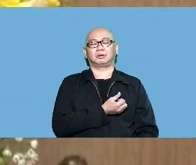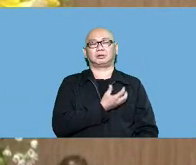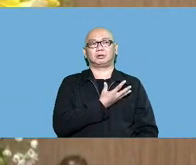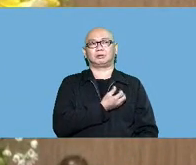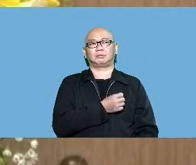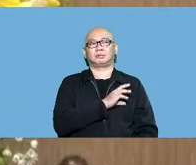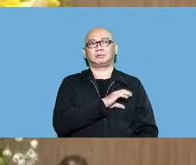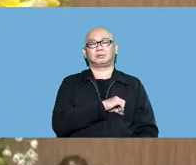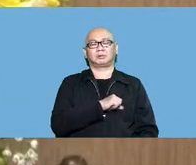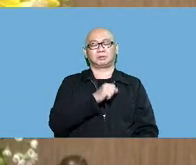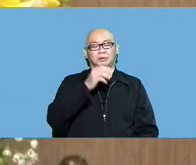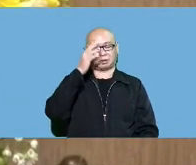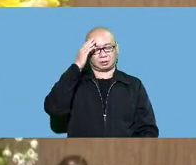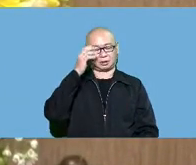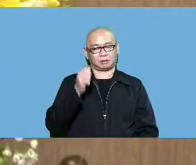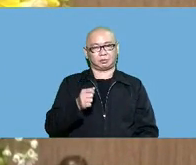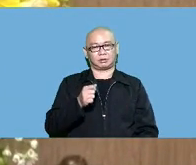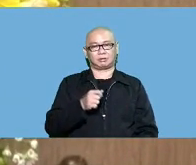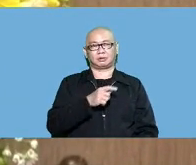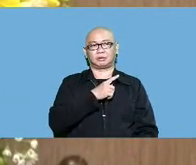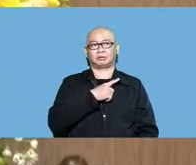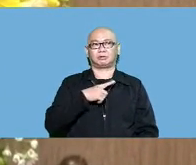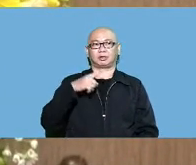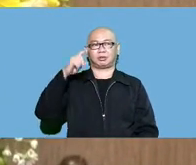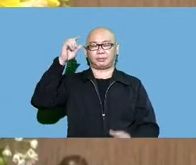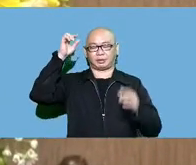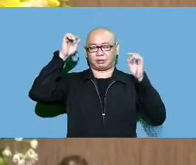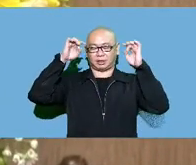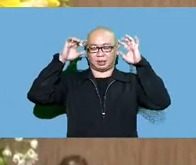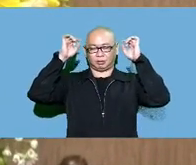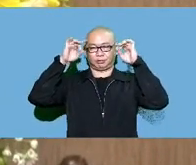Bismillahirrahmanirrahim. Assalamualaikum warahmatullahi wabarakatuh.